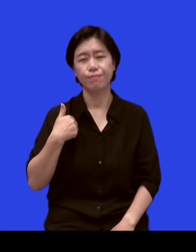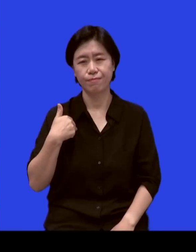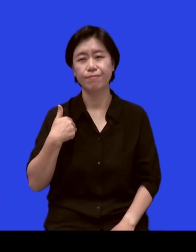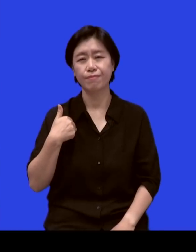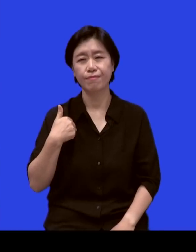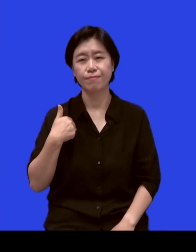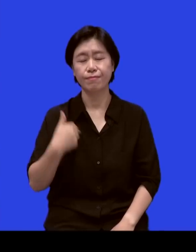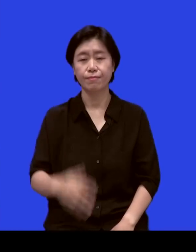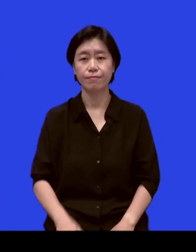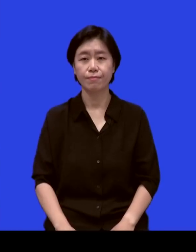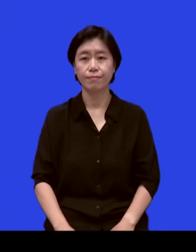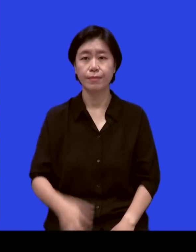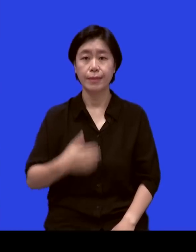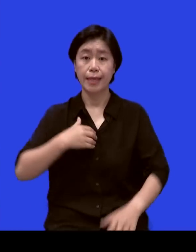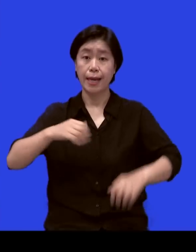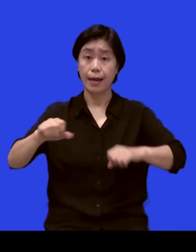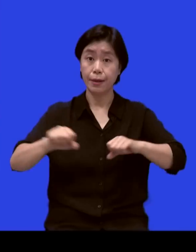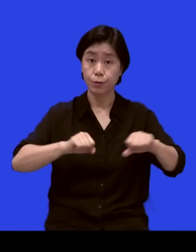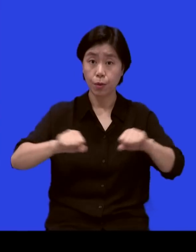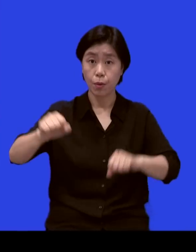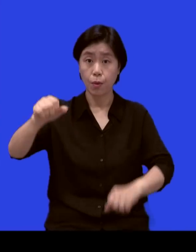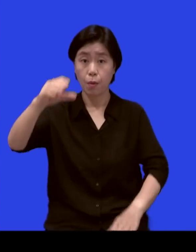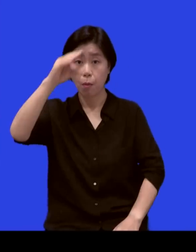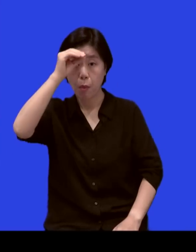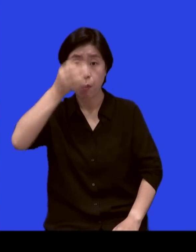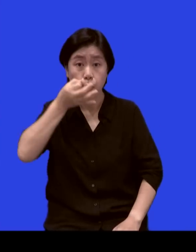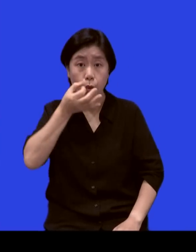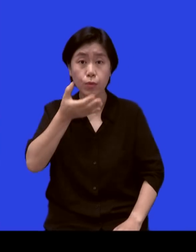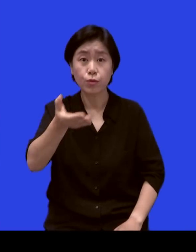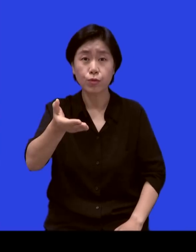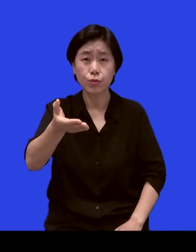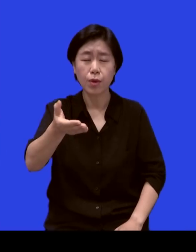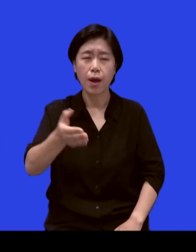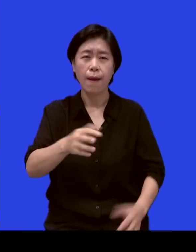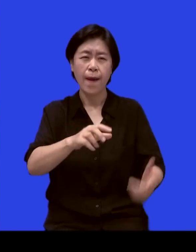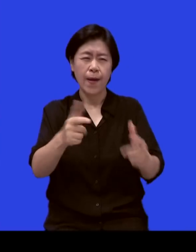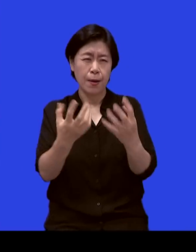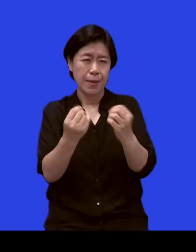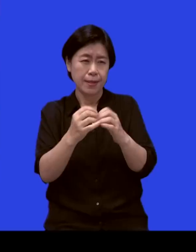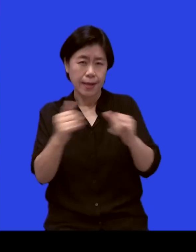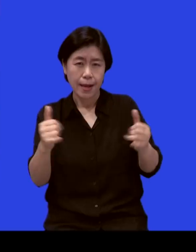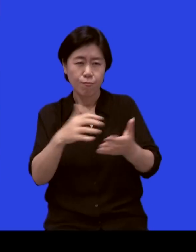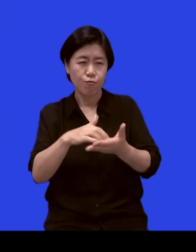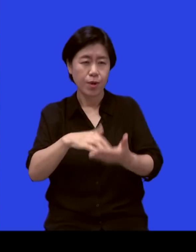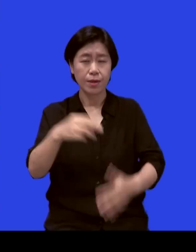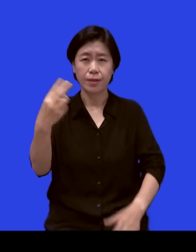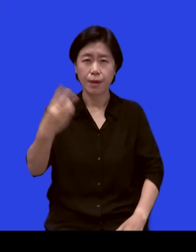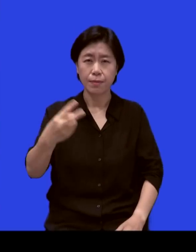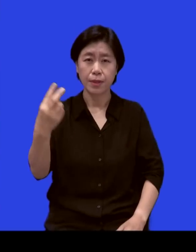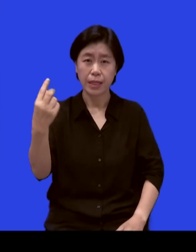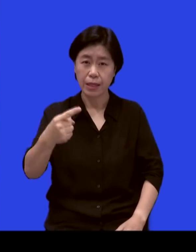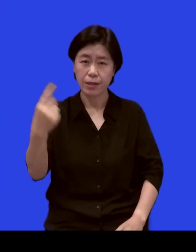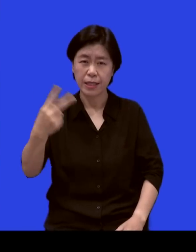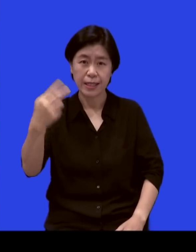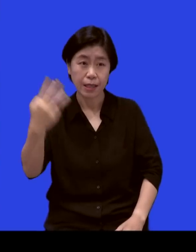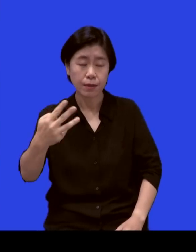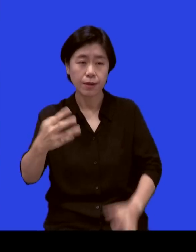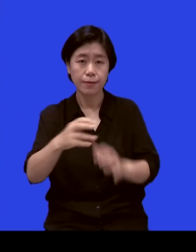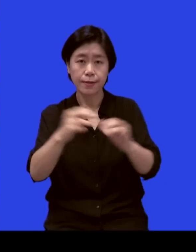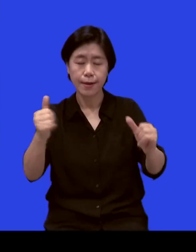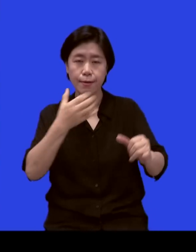제 영향력 하나로 정말 수많은 사람들에게 전도하고 막 이런 어떤 포부를 갖고 그러고 싶잖아요. 예. 이왕이면.